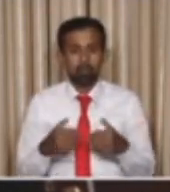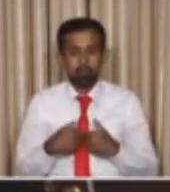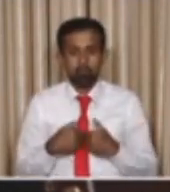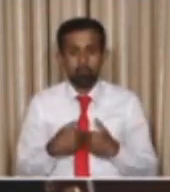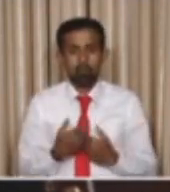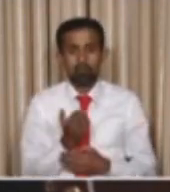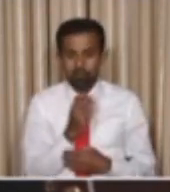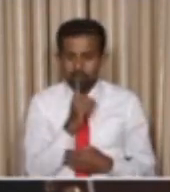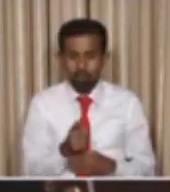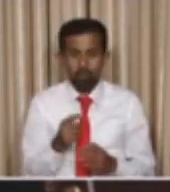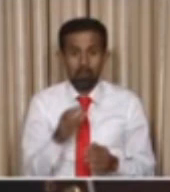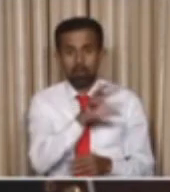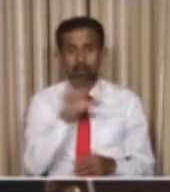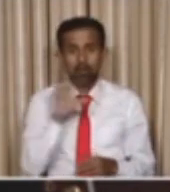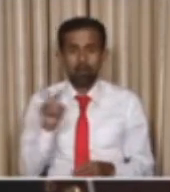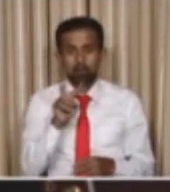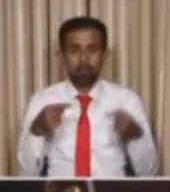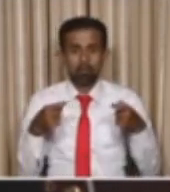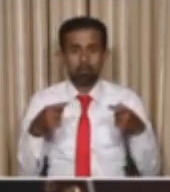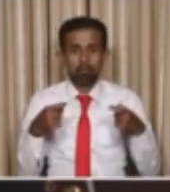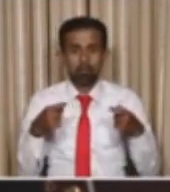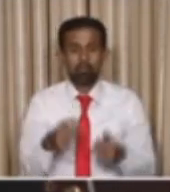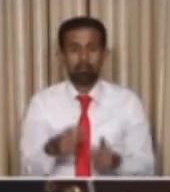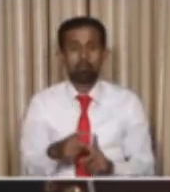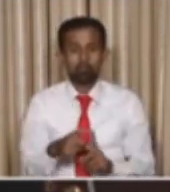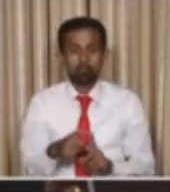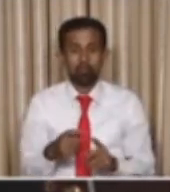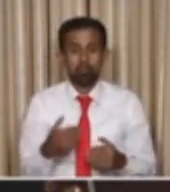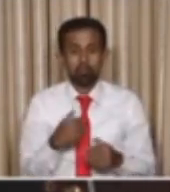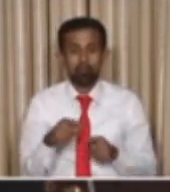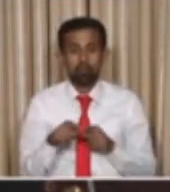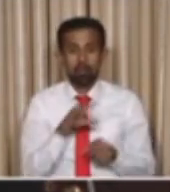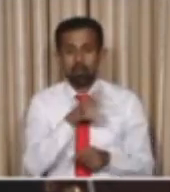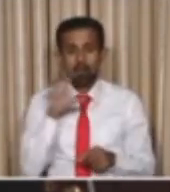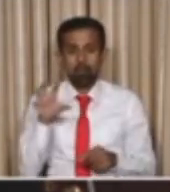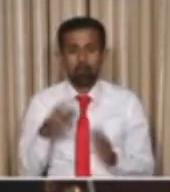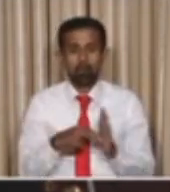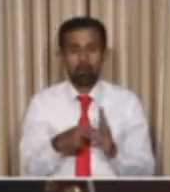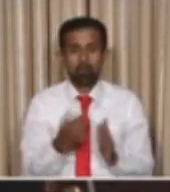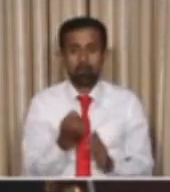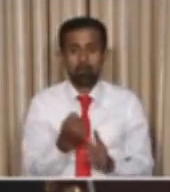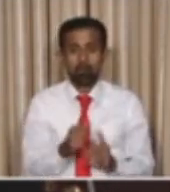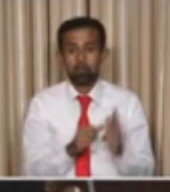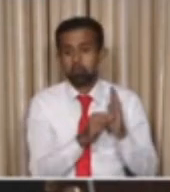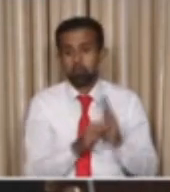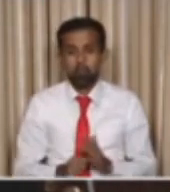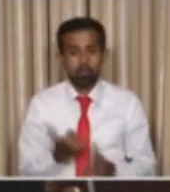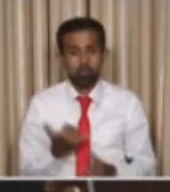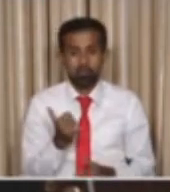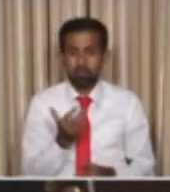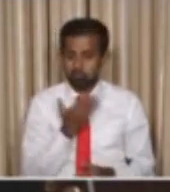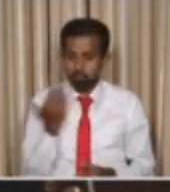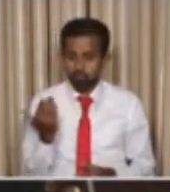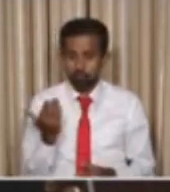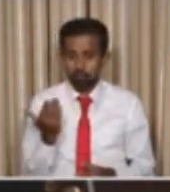අපේ ප්‍රාර්ථනාව මේ රටවල් දෙක අතර යුද්ධයෙන් බරපතල විදිහට අපේ වගේ රටවල් වල ආර්ථිකයේ දරුණු කඩාවැටීමක්